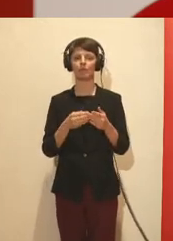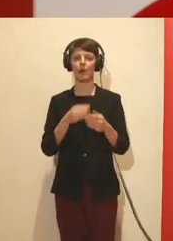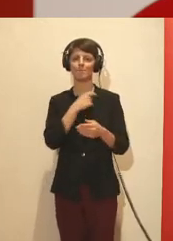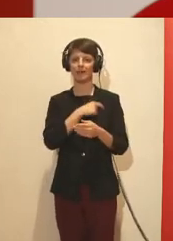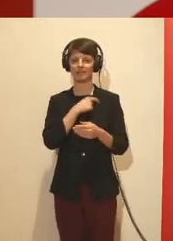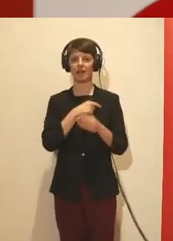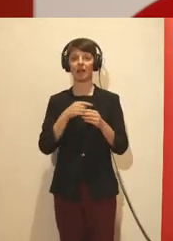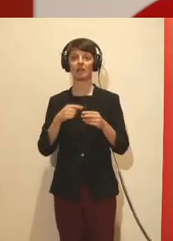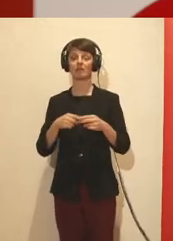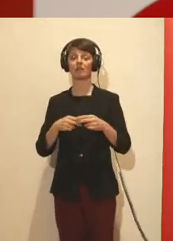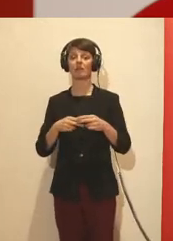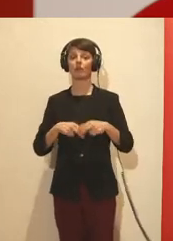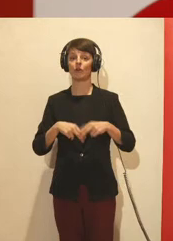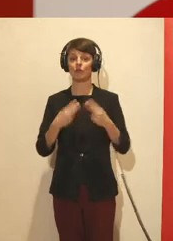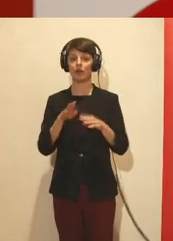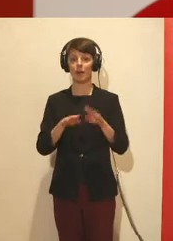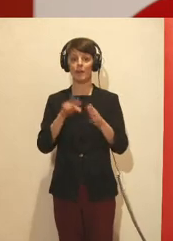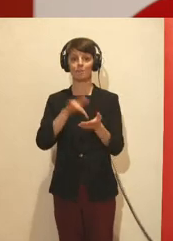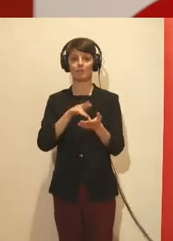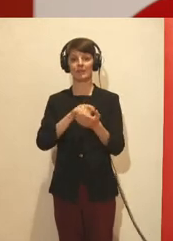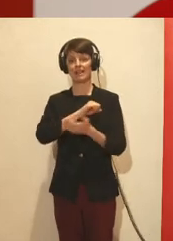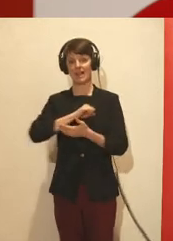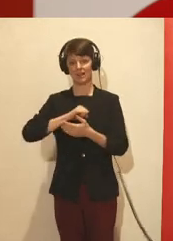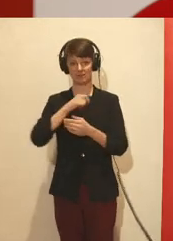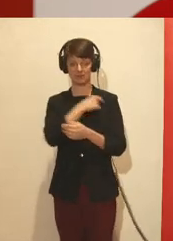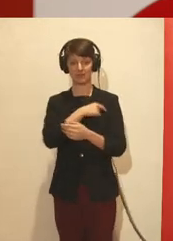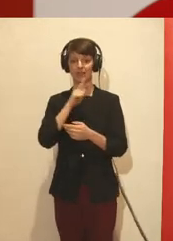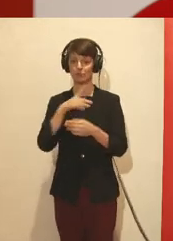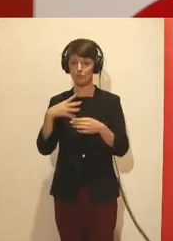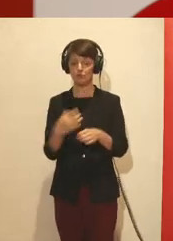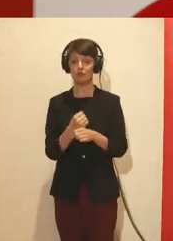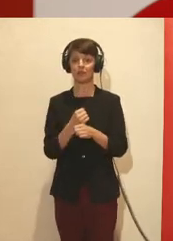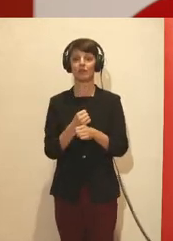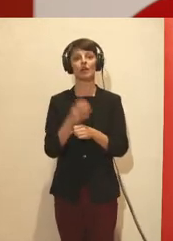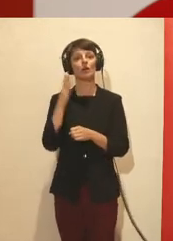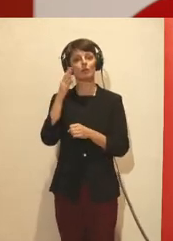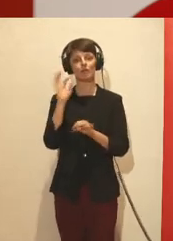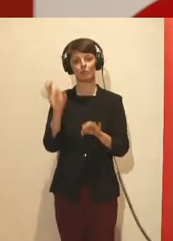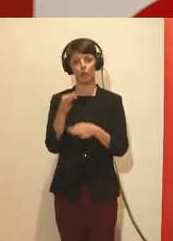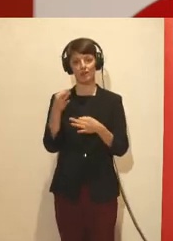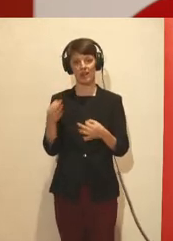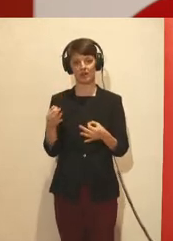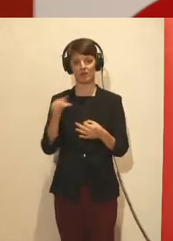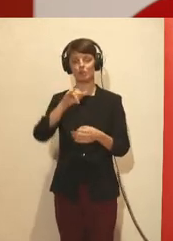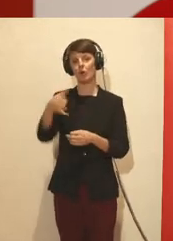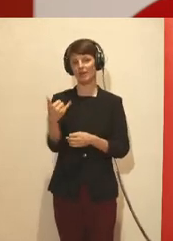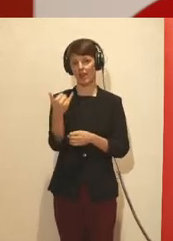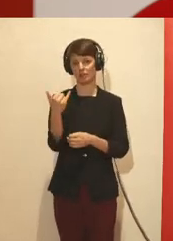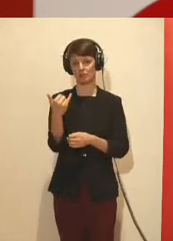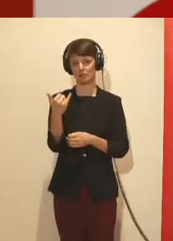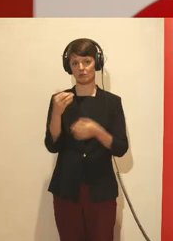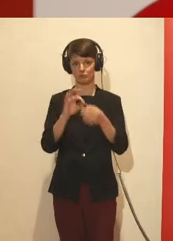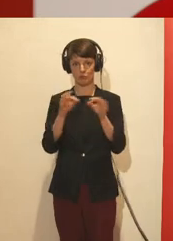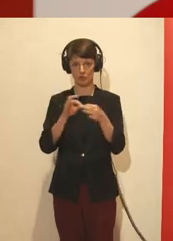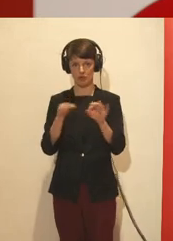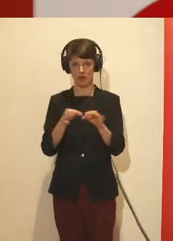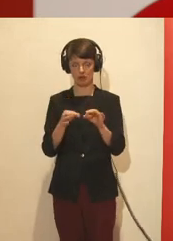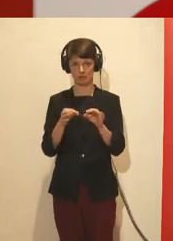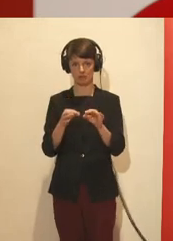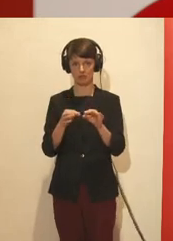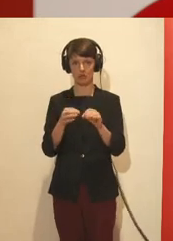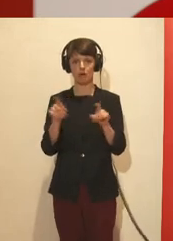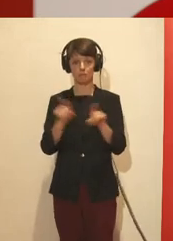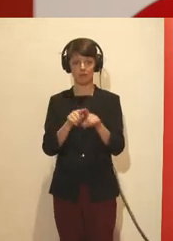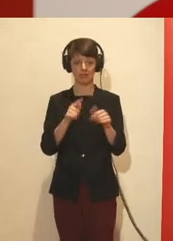parteien mitte-links-parteien es schaffen ein zukunftsprojekt zu formulieren dass nicht nur in sozialer hinsicht funktioniert